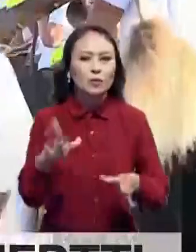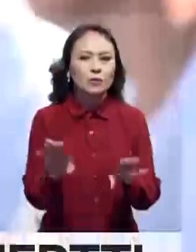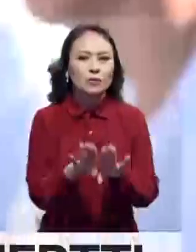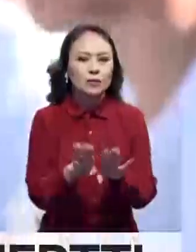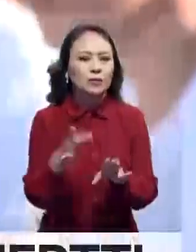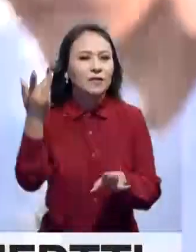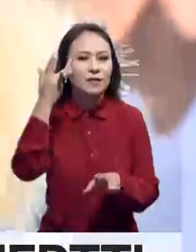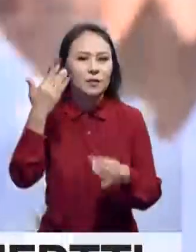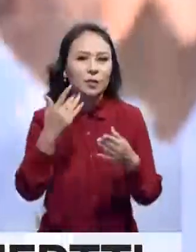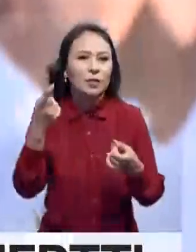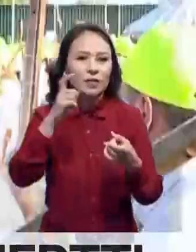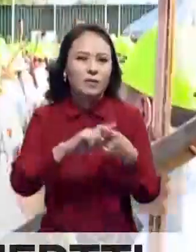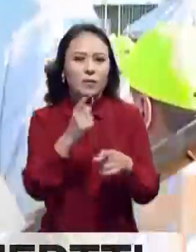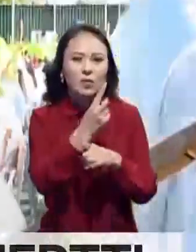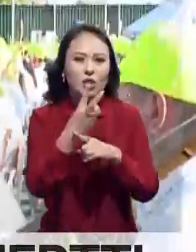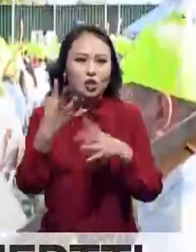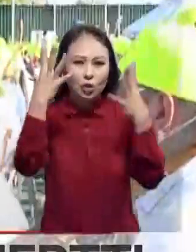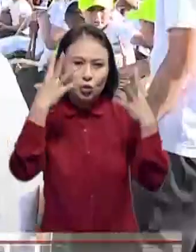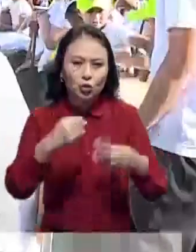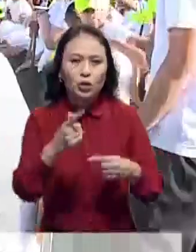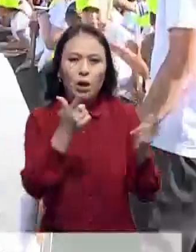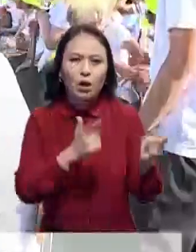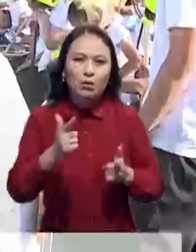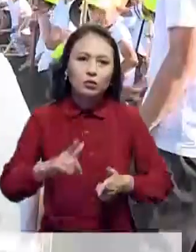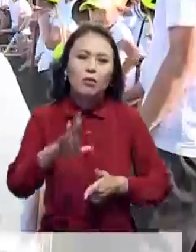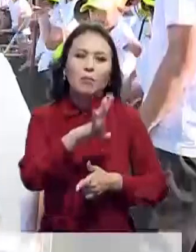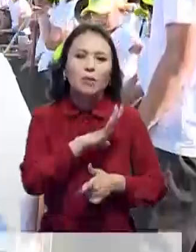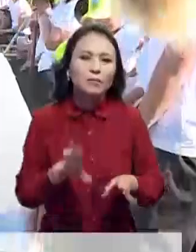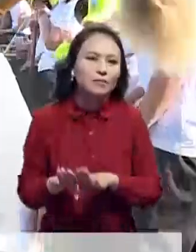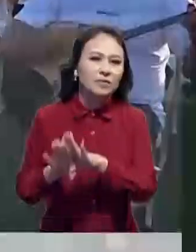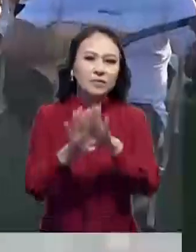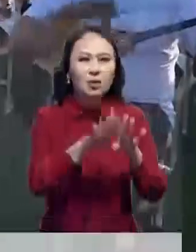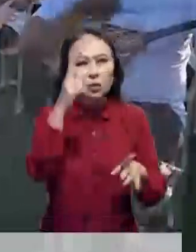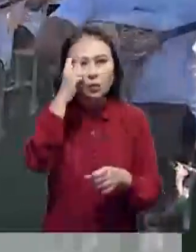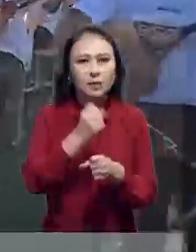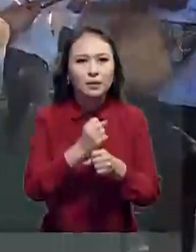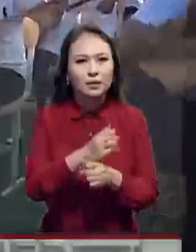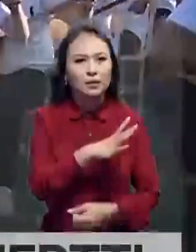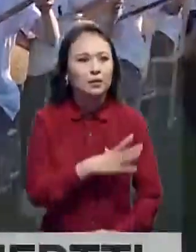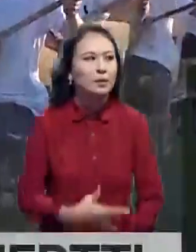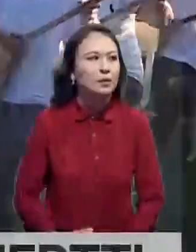нәрсе де. Осыған бірнеше күн айлап дайындалып бірден шығатын қылдық деп ойлаймын.